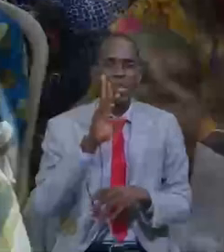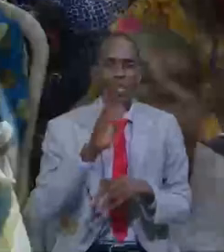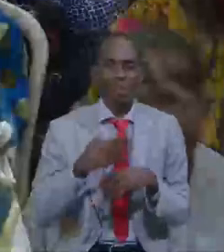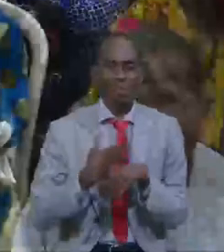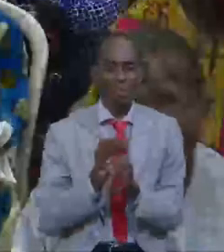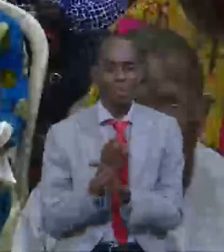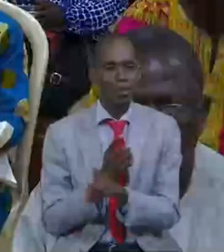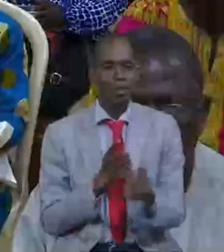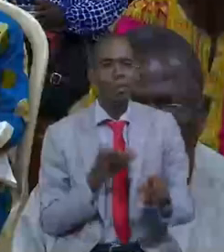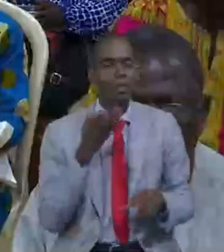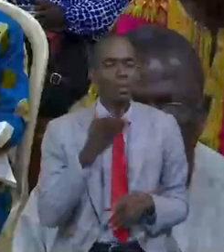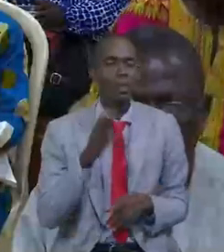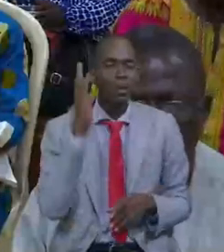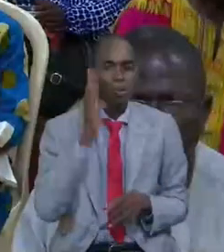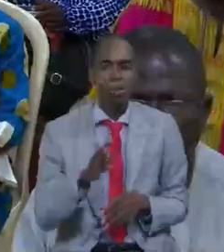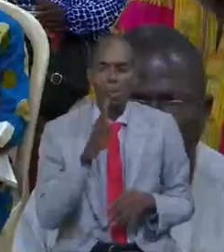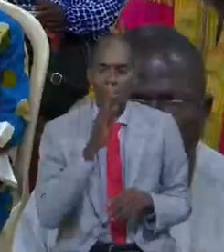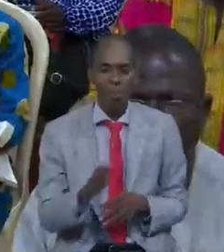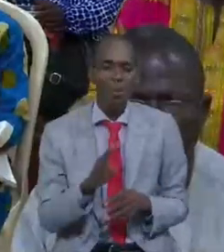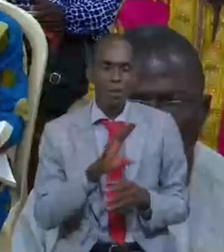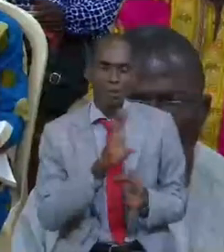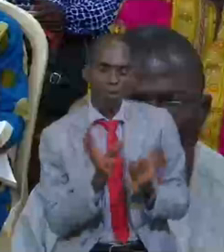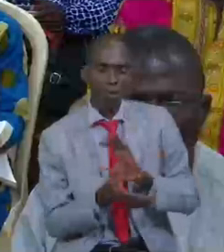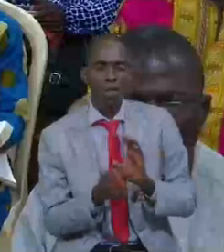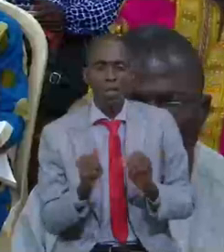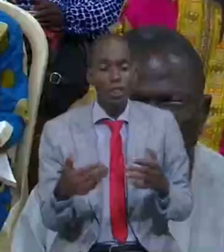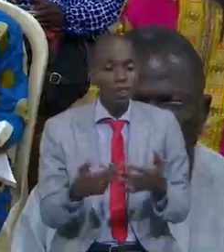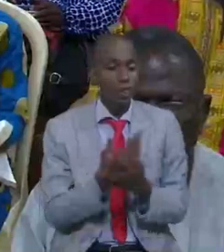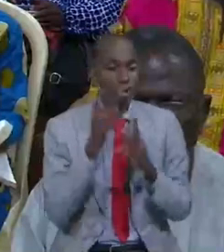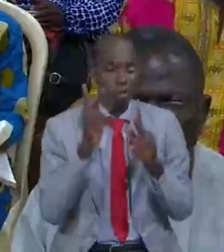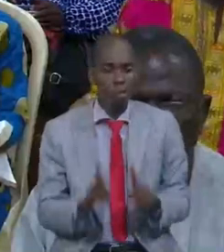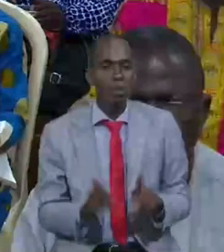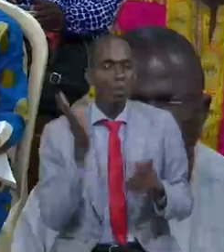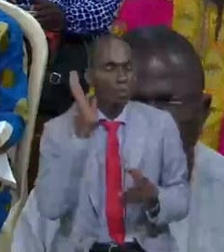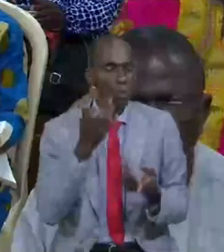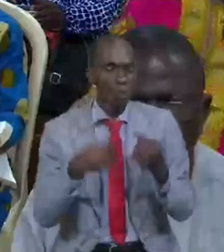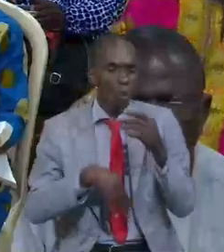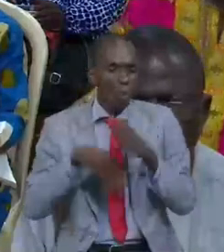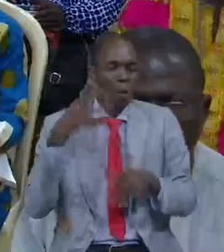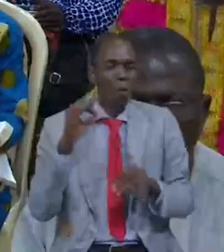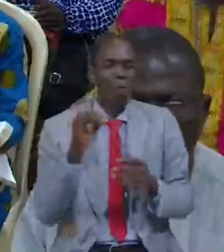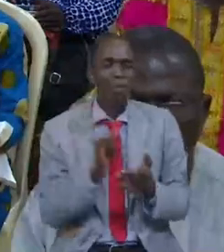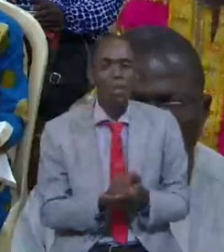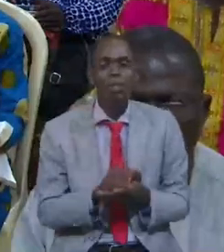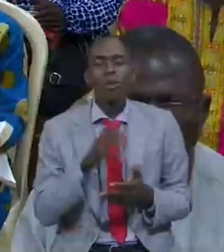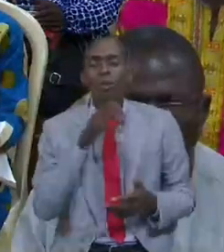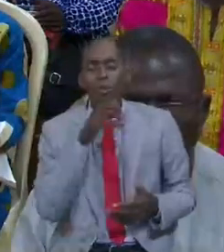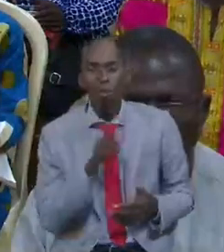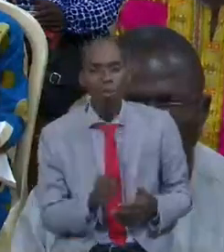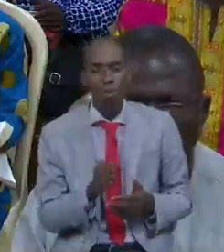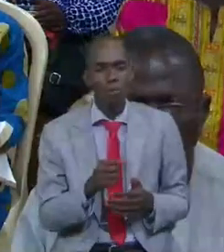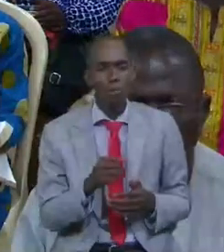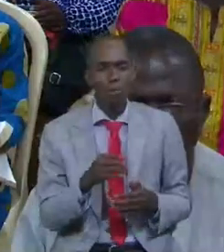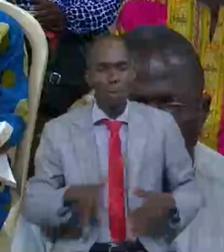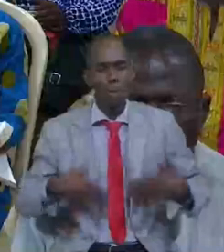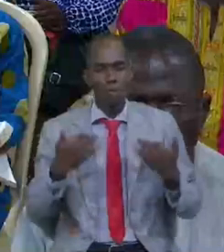la conversion. Un homme nouveau sortira de ce vieil homme là-bas au nom de